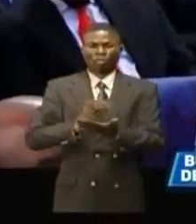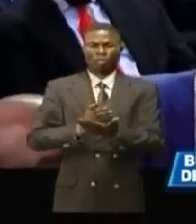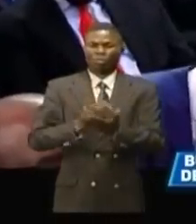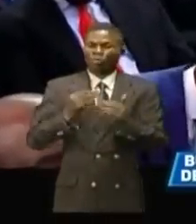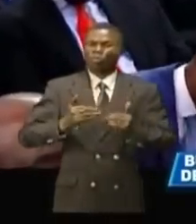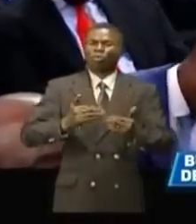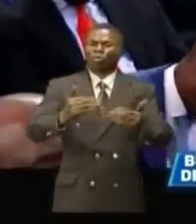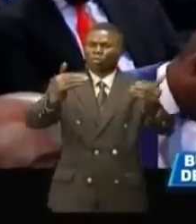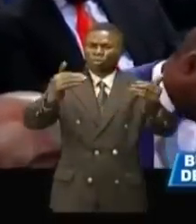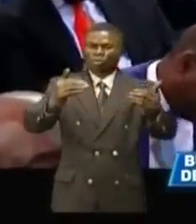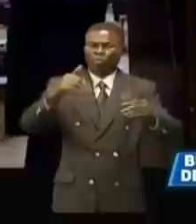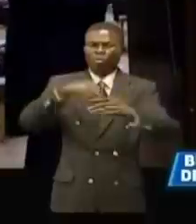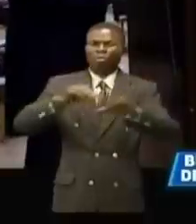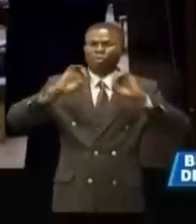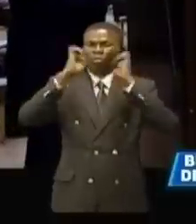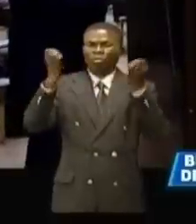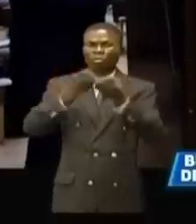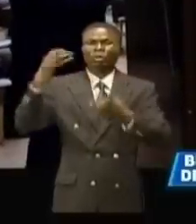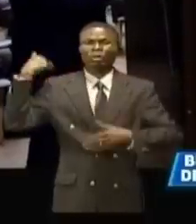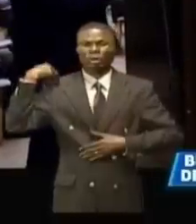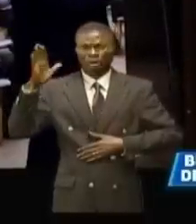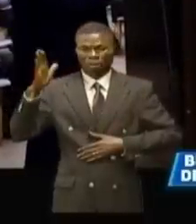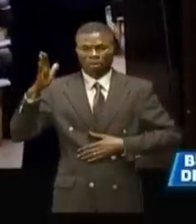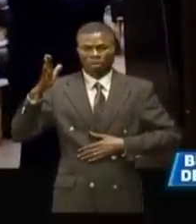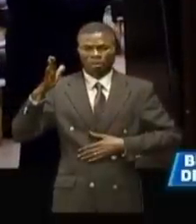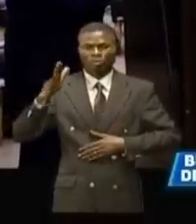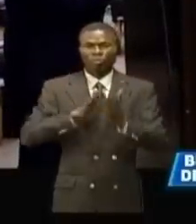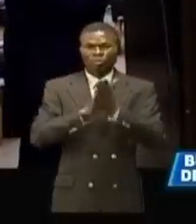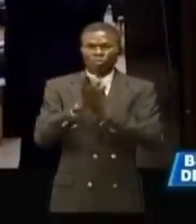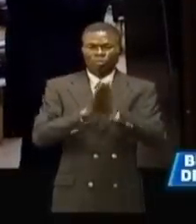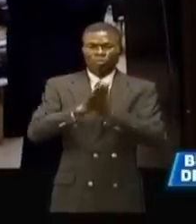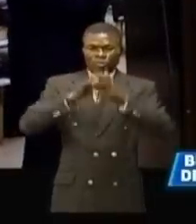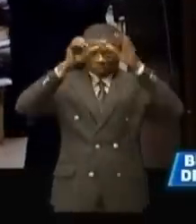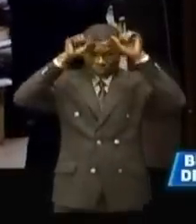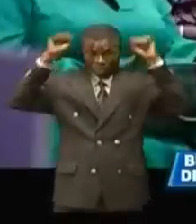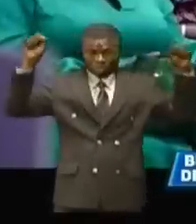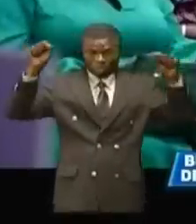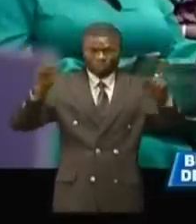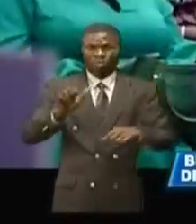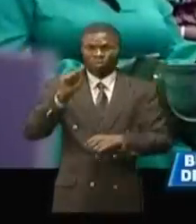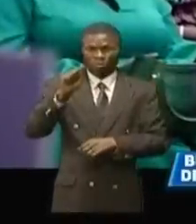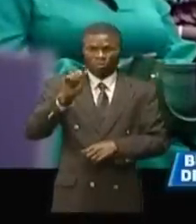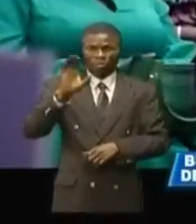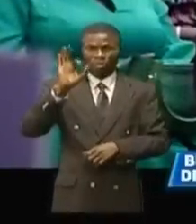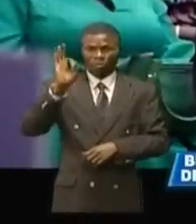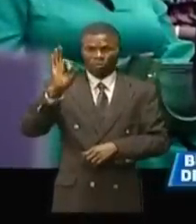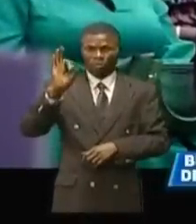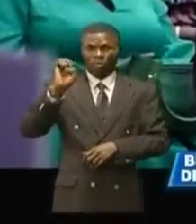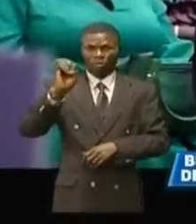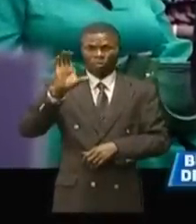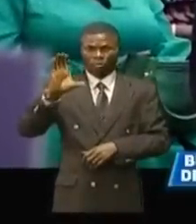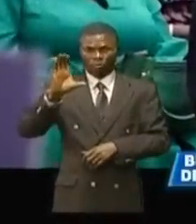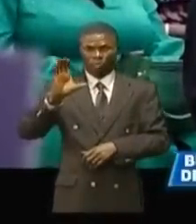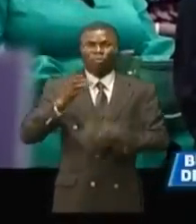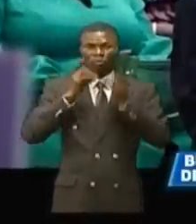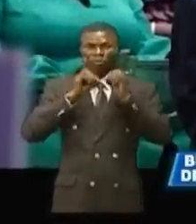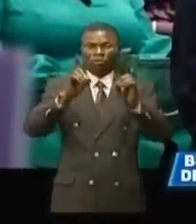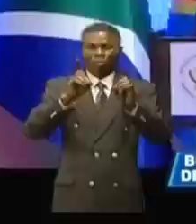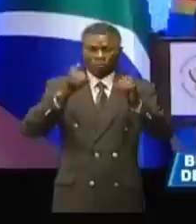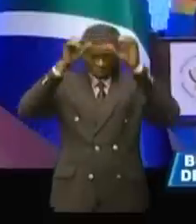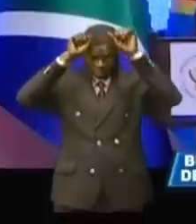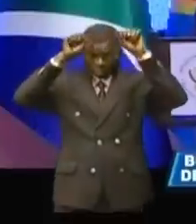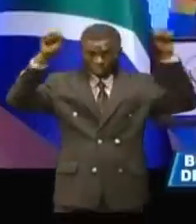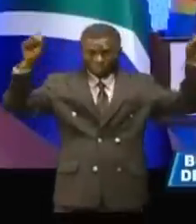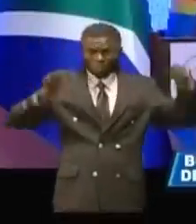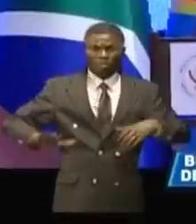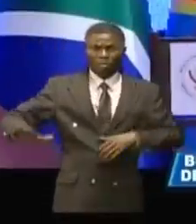s'étendre dans des entreprises publiques, a souhaité le président de la FEC. Dans ce mot des circonstances, le président sud-africain